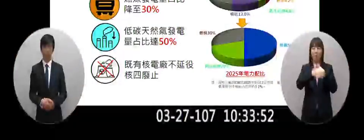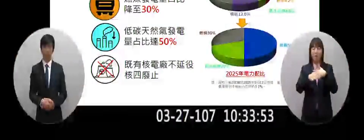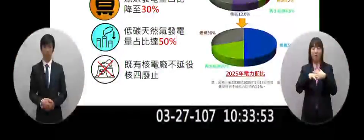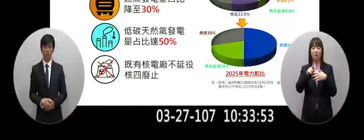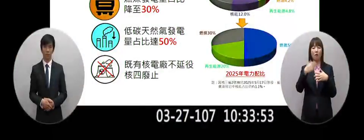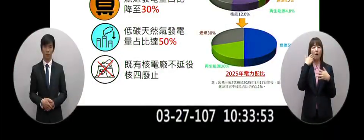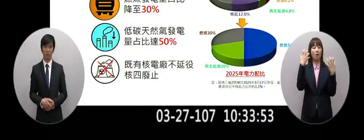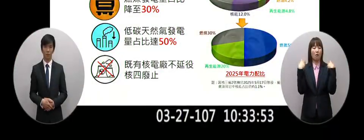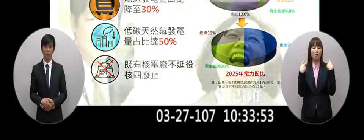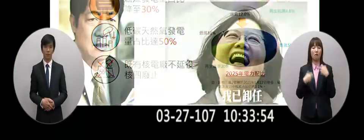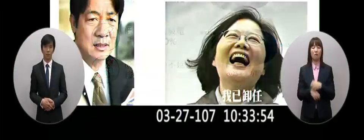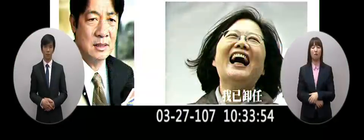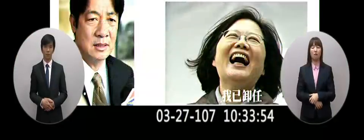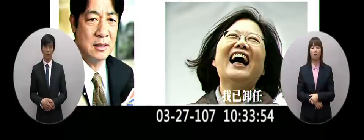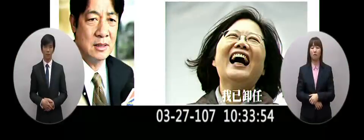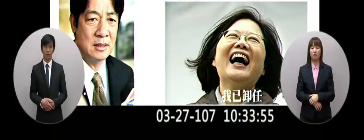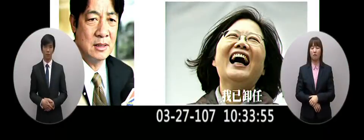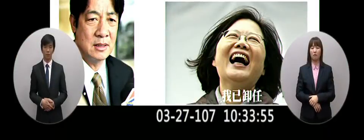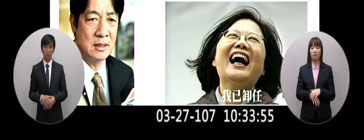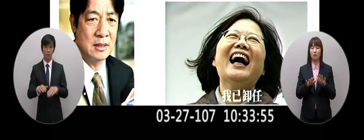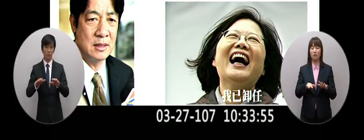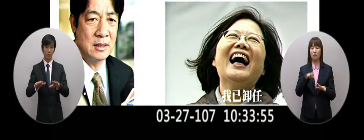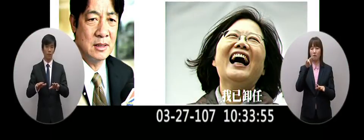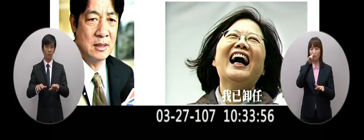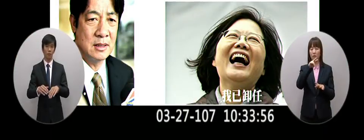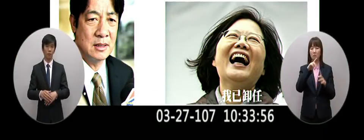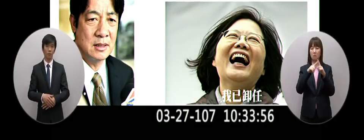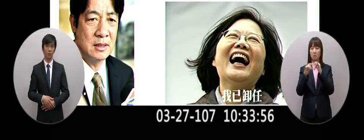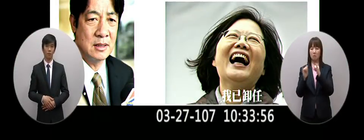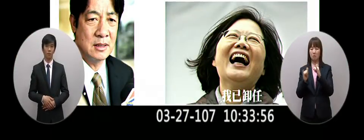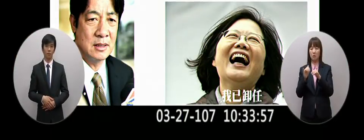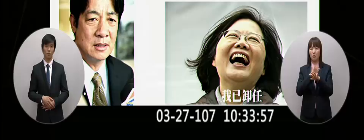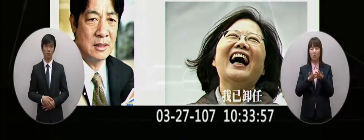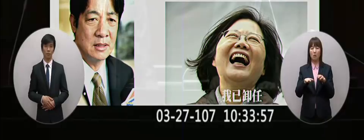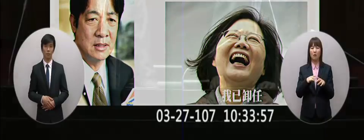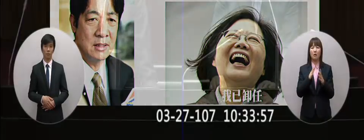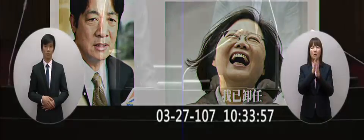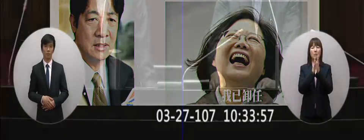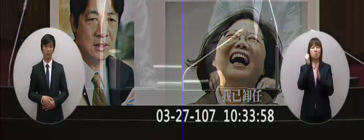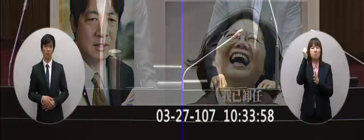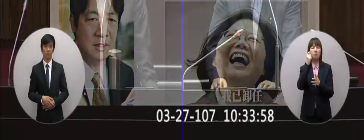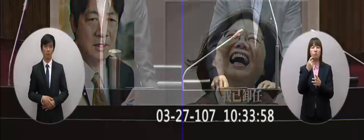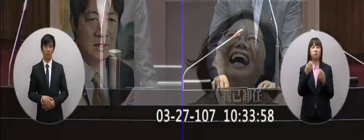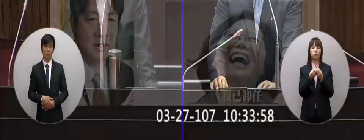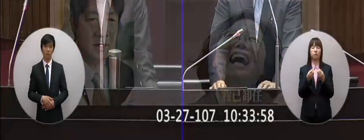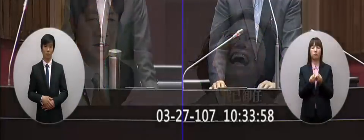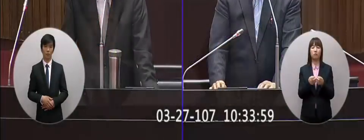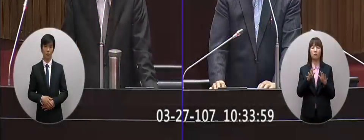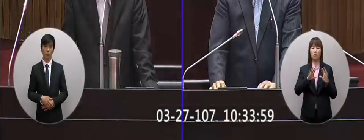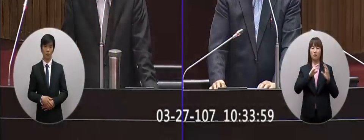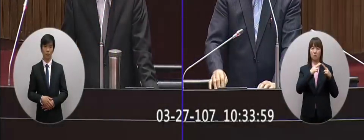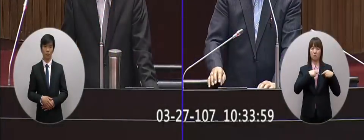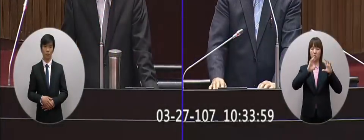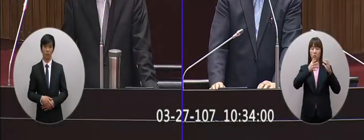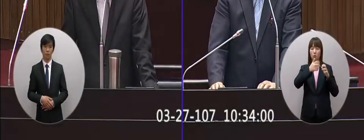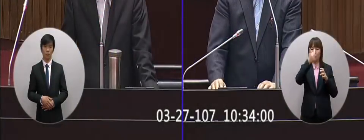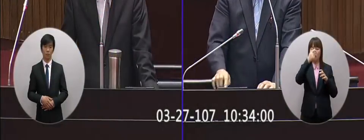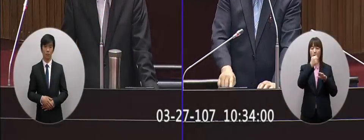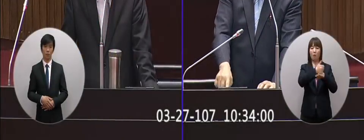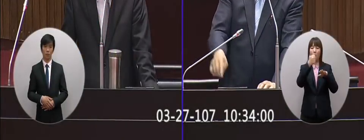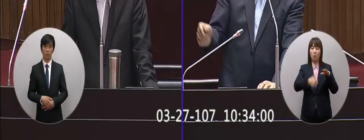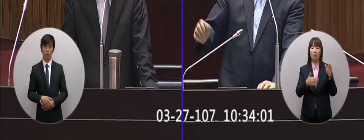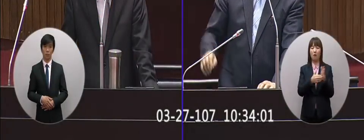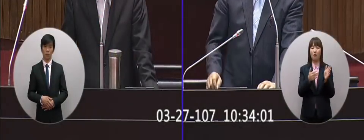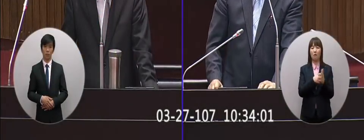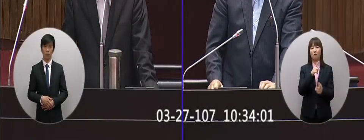谁要负责？你看看， 我现在当然 到时候老百姓是哭诉无门呐、啊。那蔡英文总统呢，他已经卸任